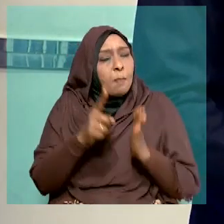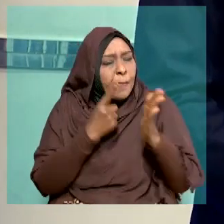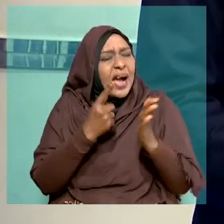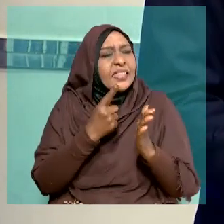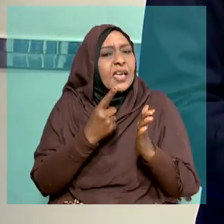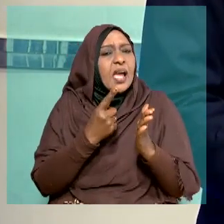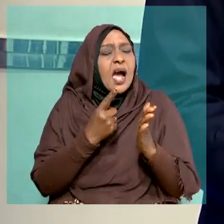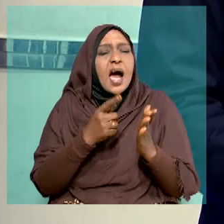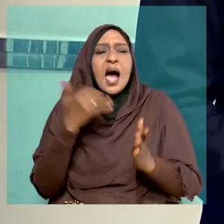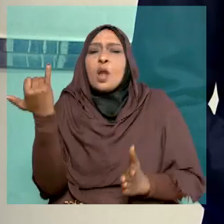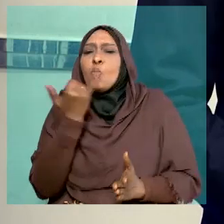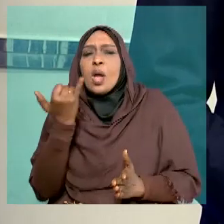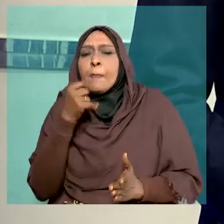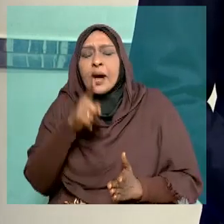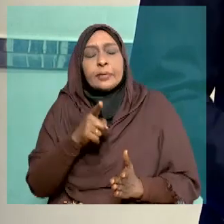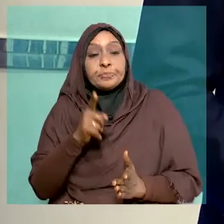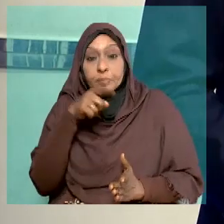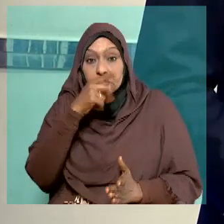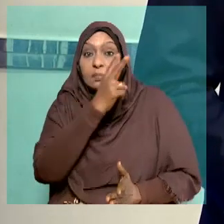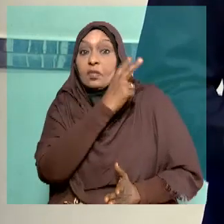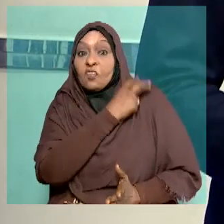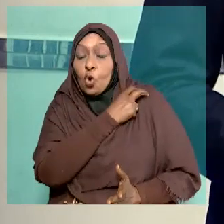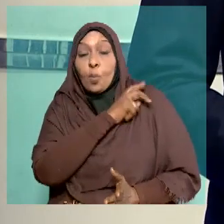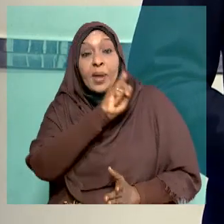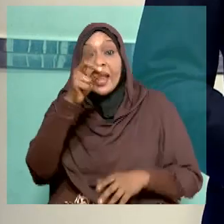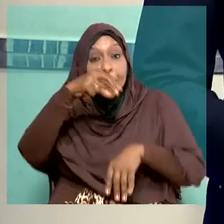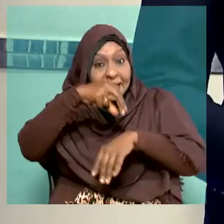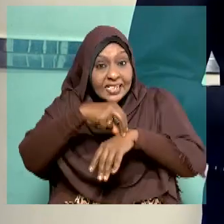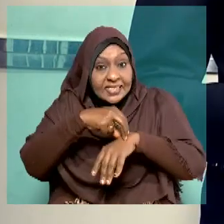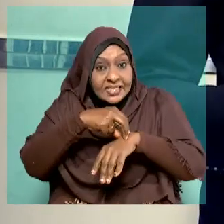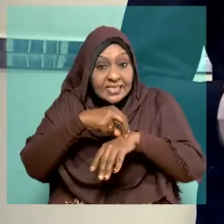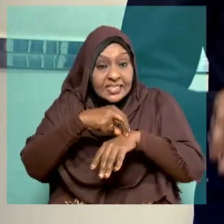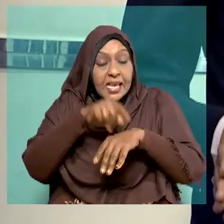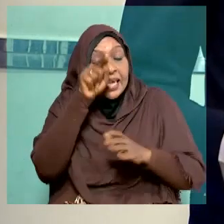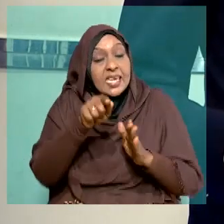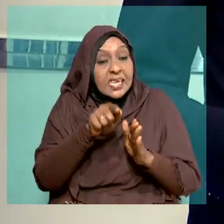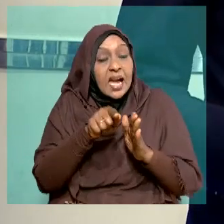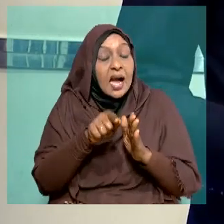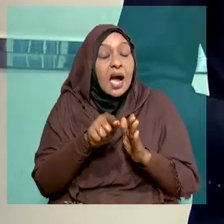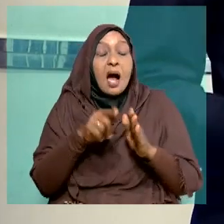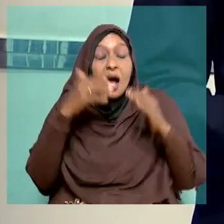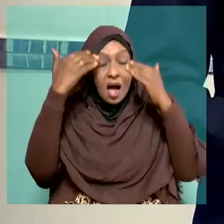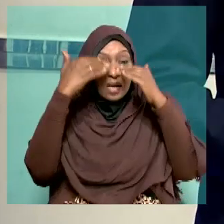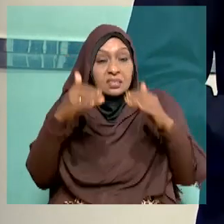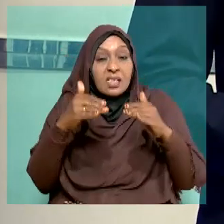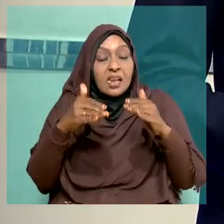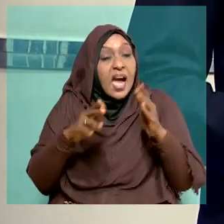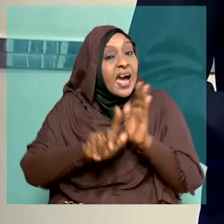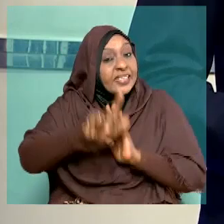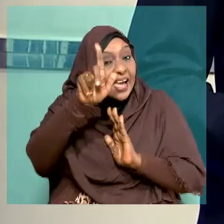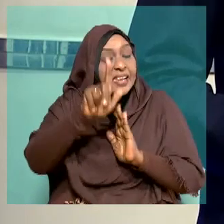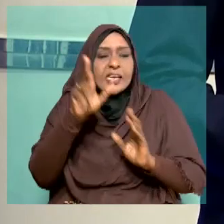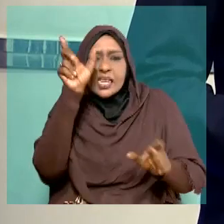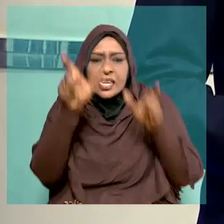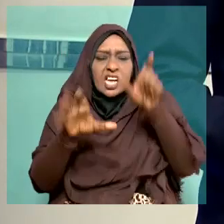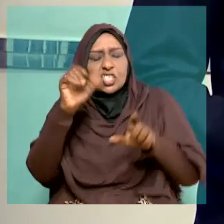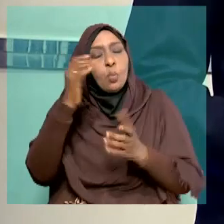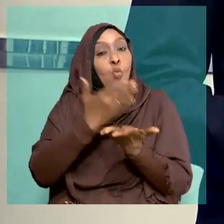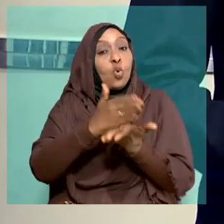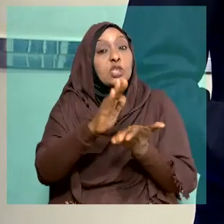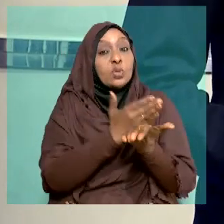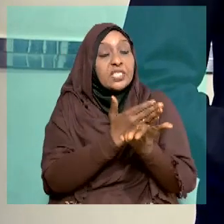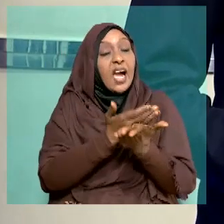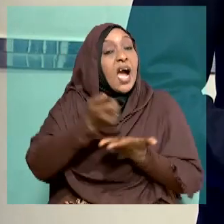التي يرمي إليها الحكم اللامركزي تقصير الظل الإداري للشعب وتوزيع الموارد